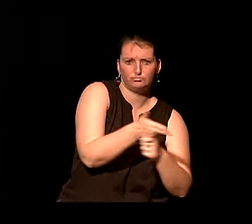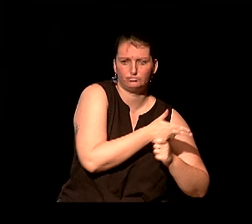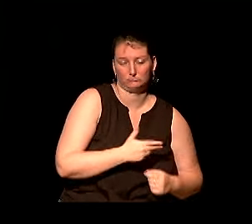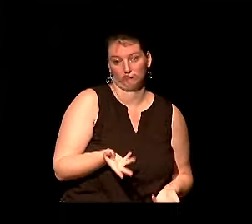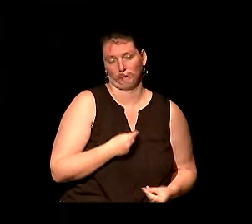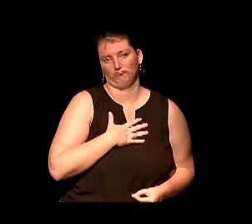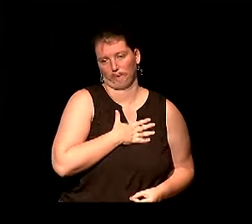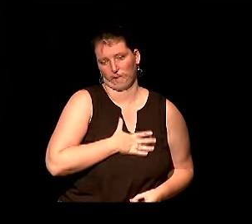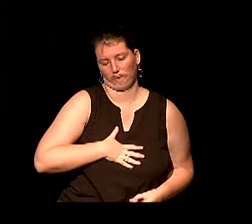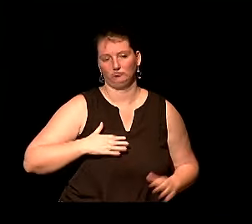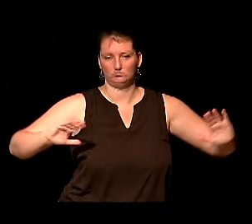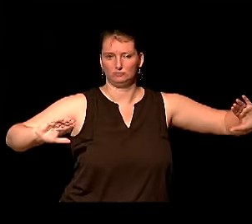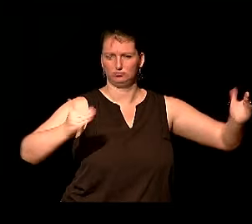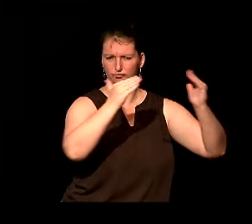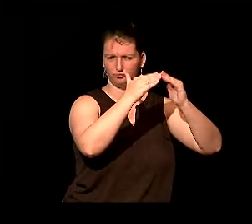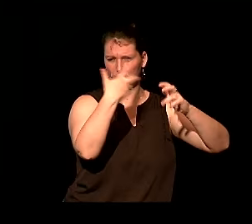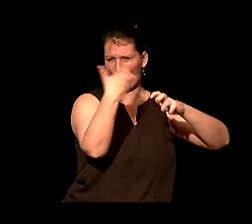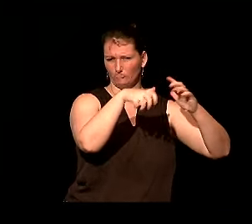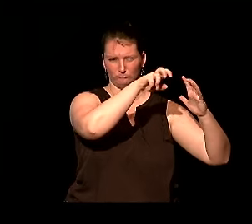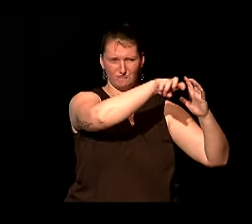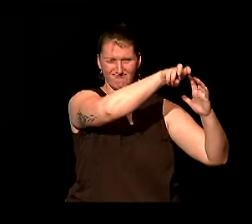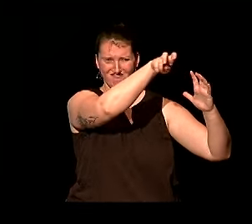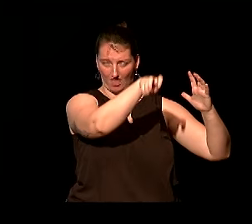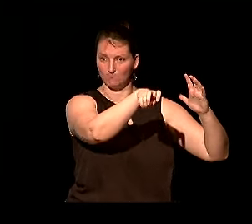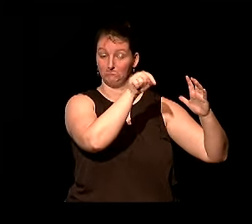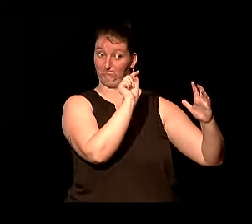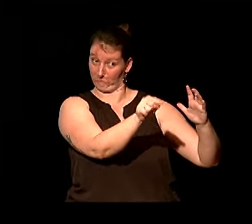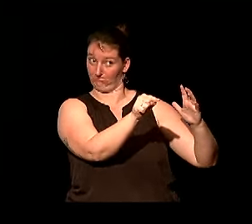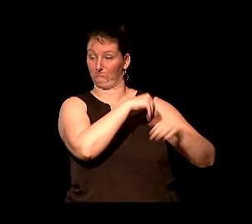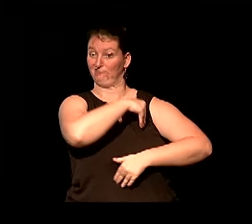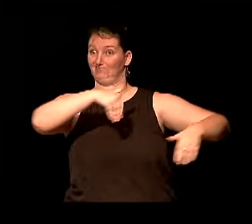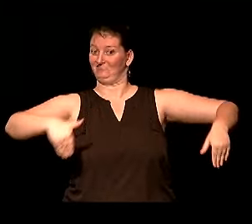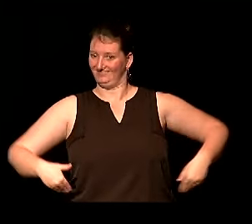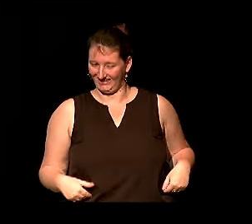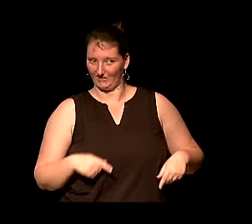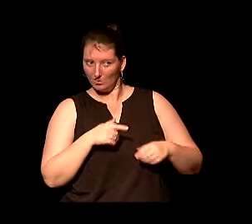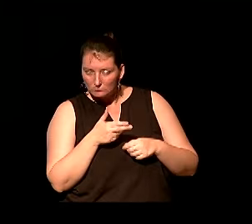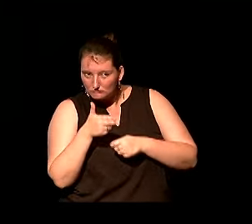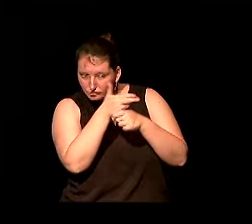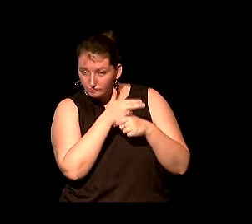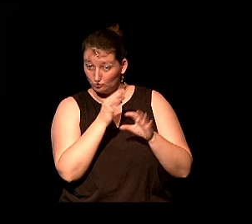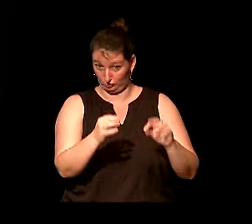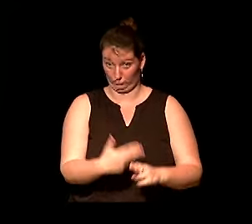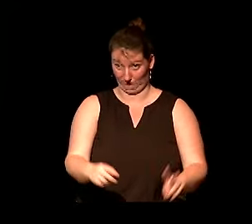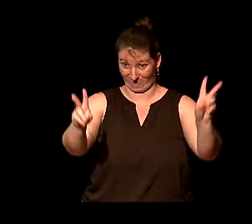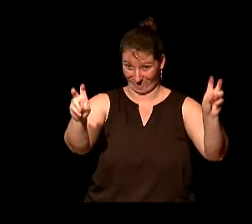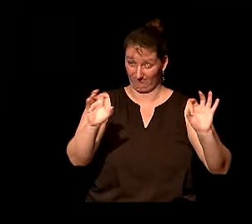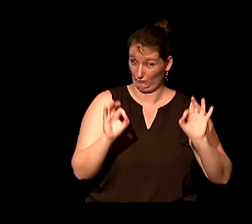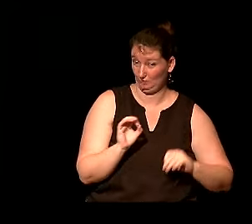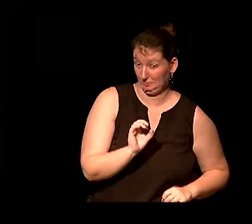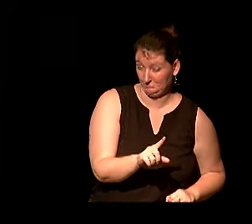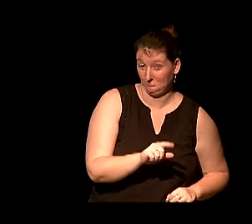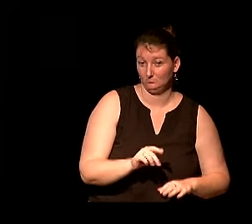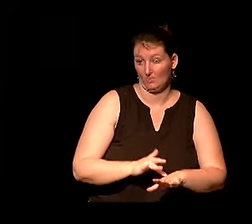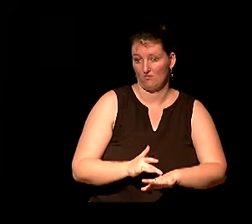piton rocheux sur lequel ont été tournées les dernières séquences s'appelle effectivement The Naked Spur. Je me suis dit, un éperon doit